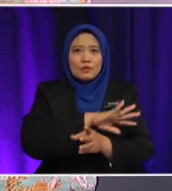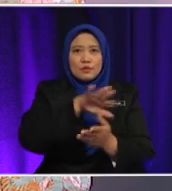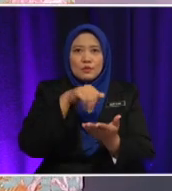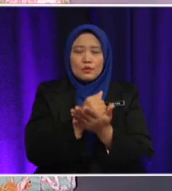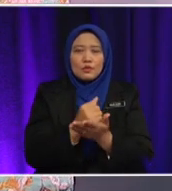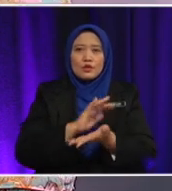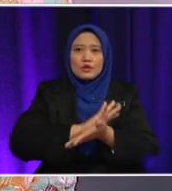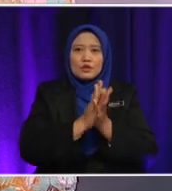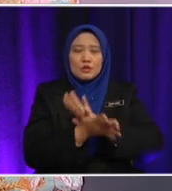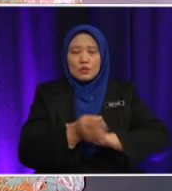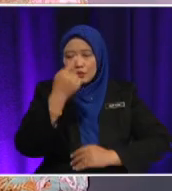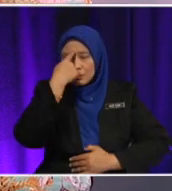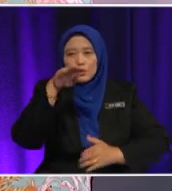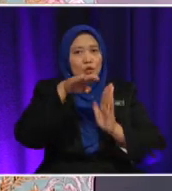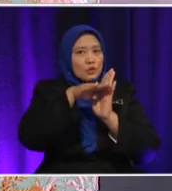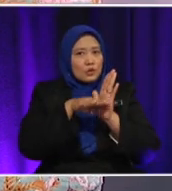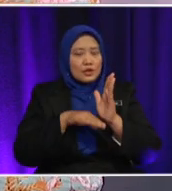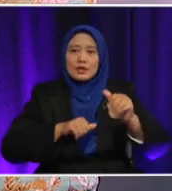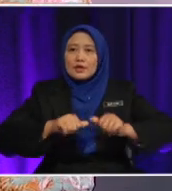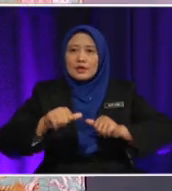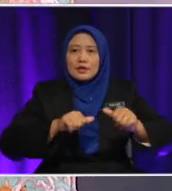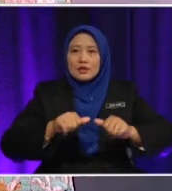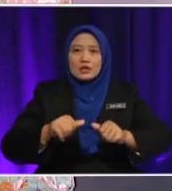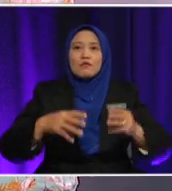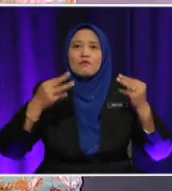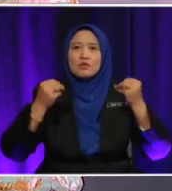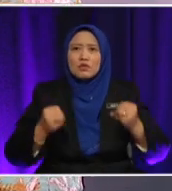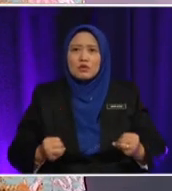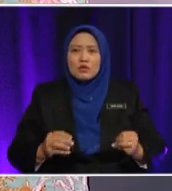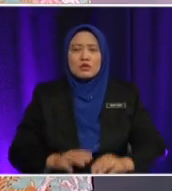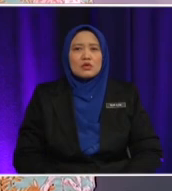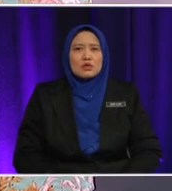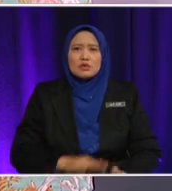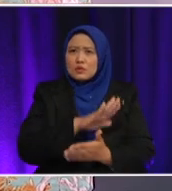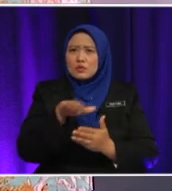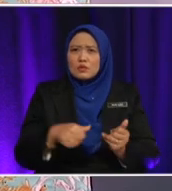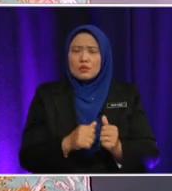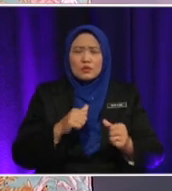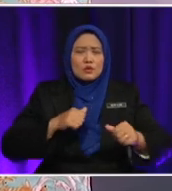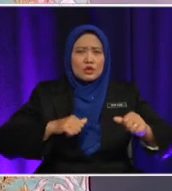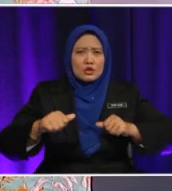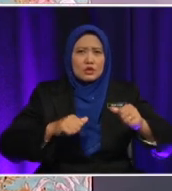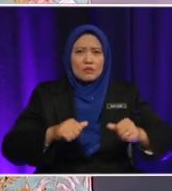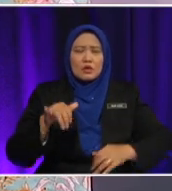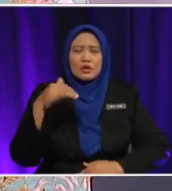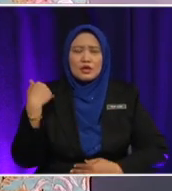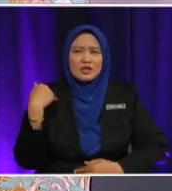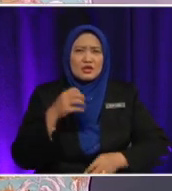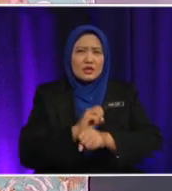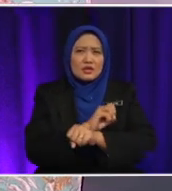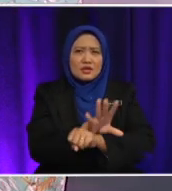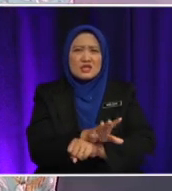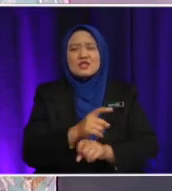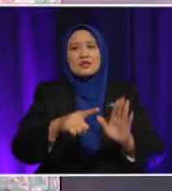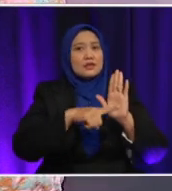manusia yang selama berlaku selama ini dengan penarikan